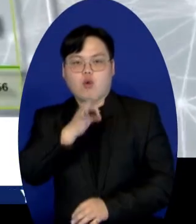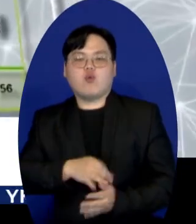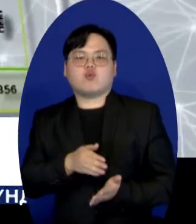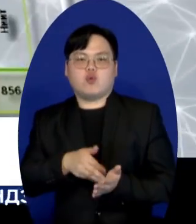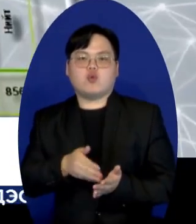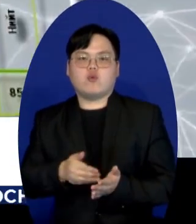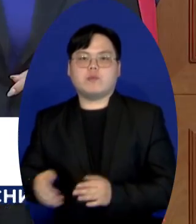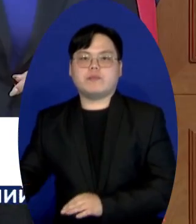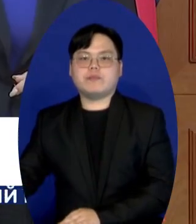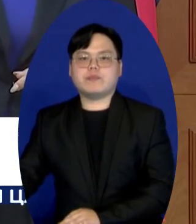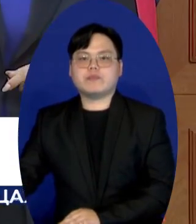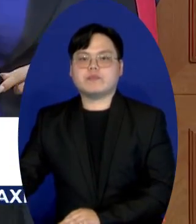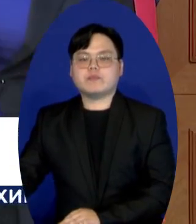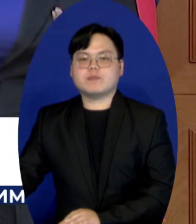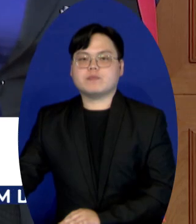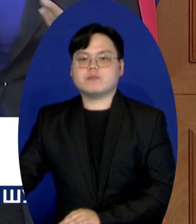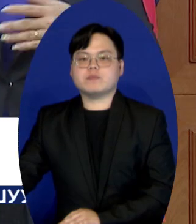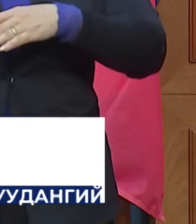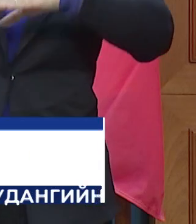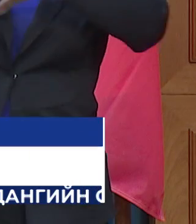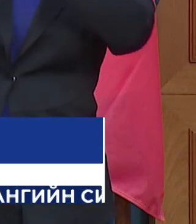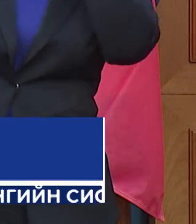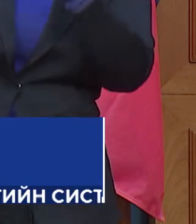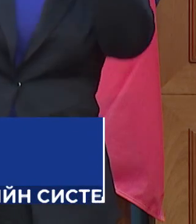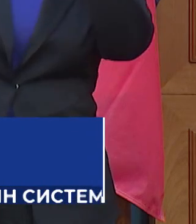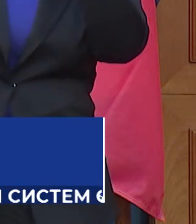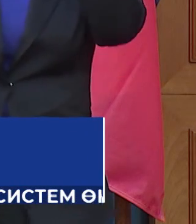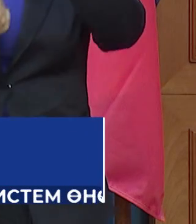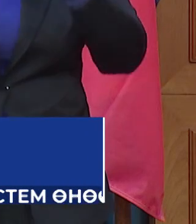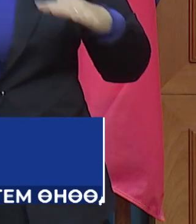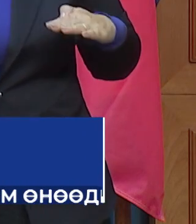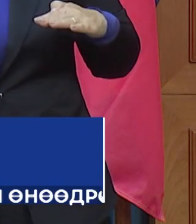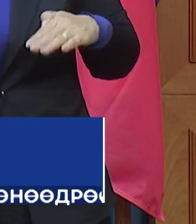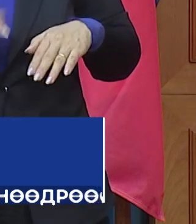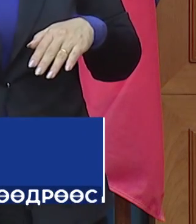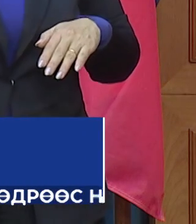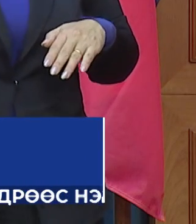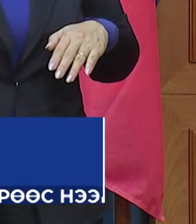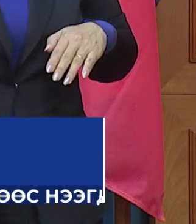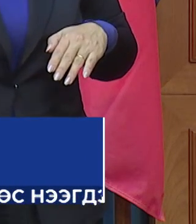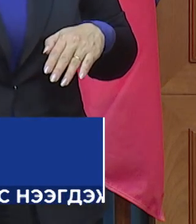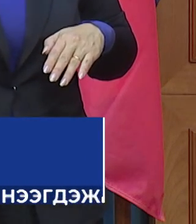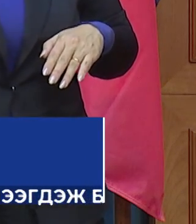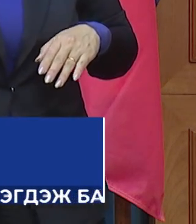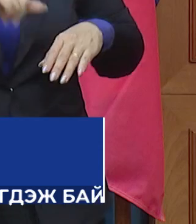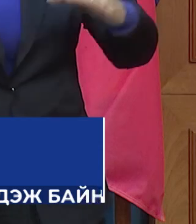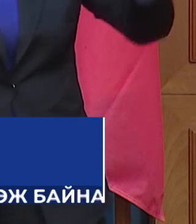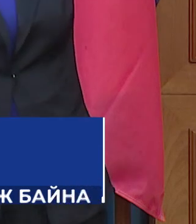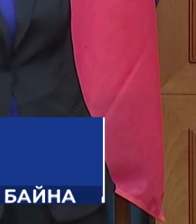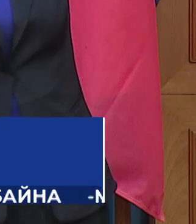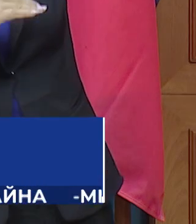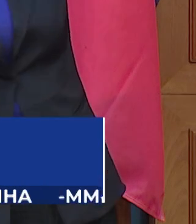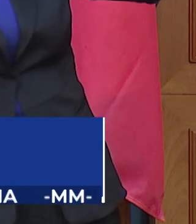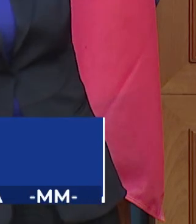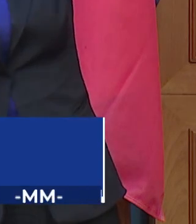хэрэгтэй байгаа юм а. Өөрөөр хэлбэл одоо геодезийн өндрийн, за налуугийн, хүндийн тэр олон